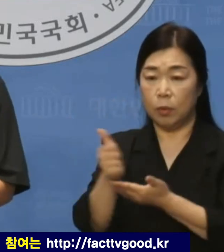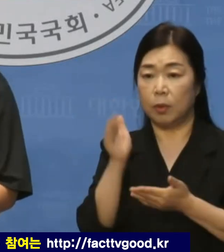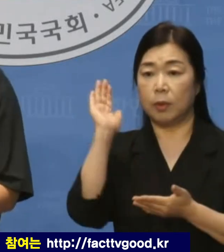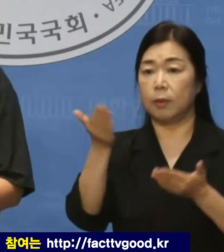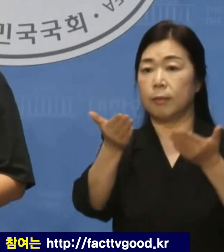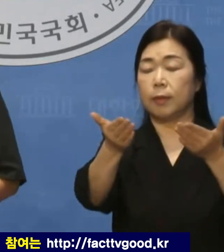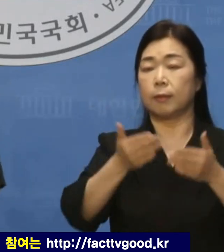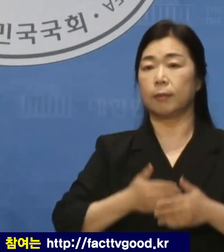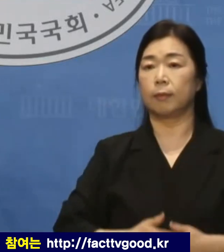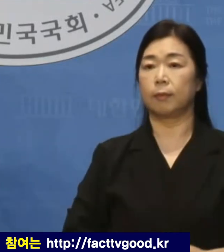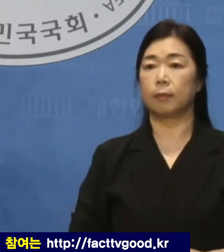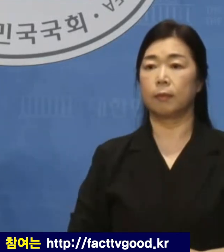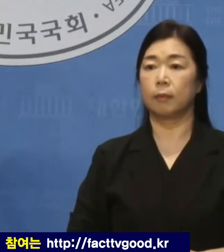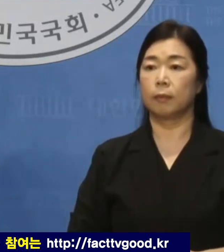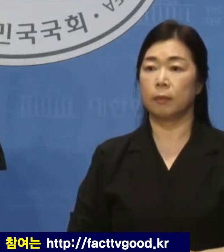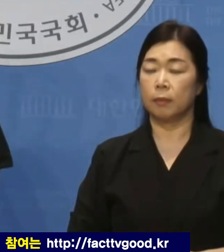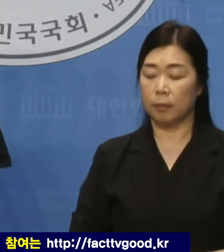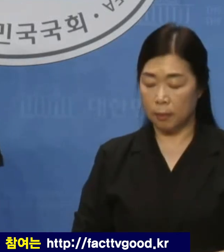청해 듣겠습니다.